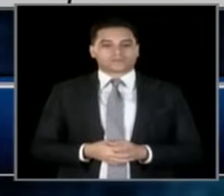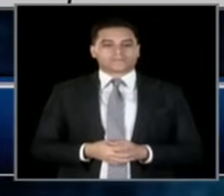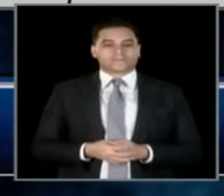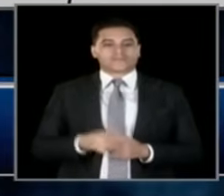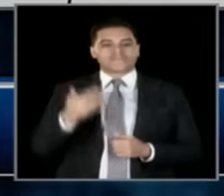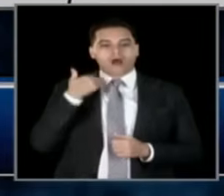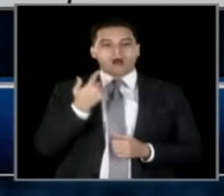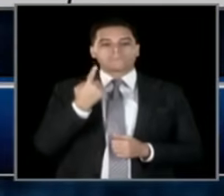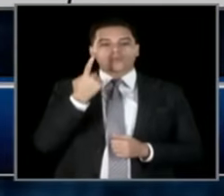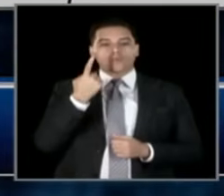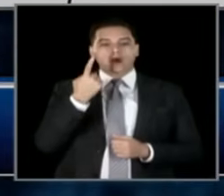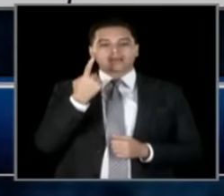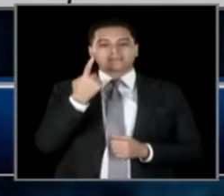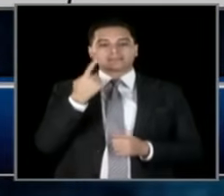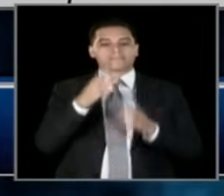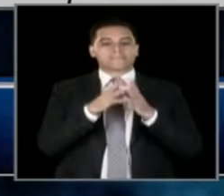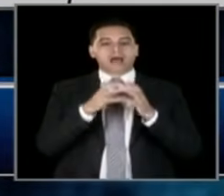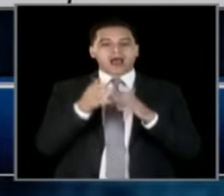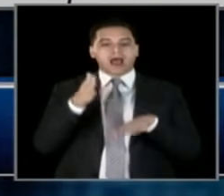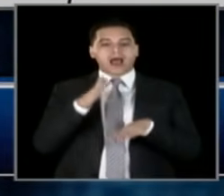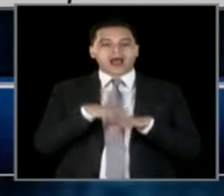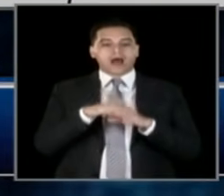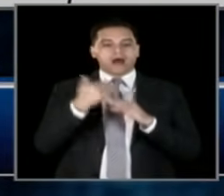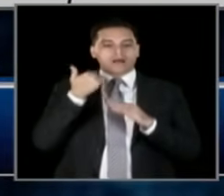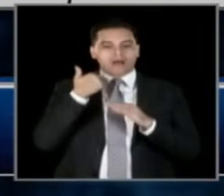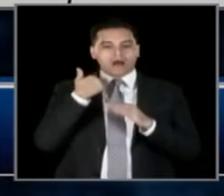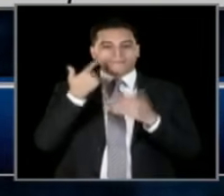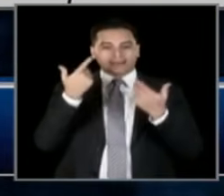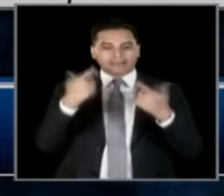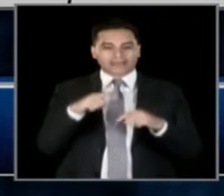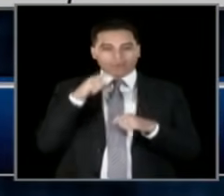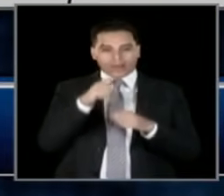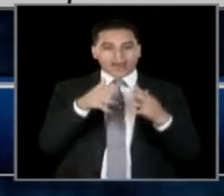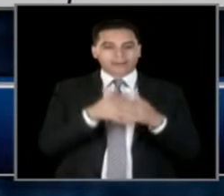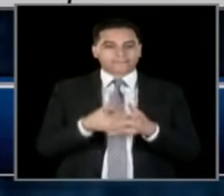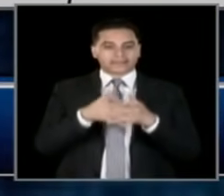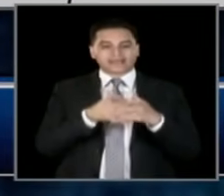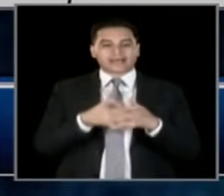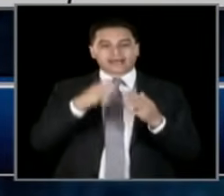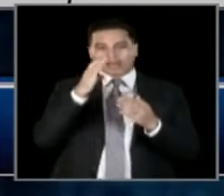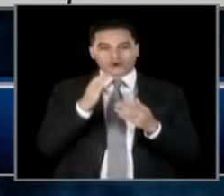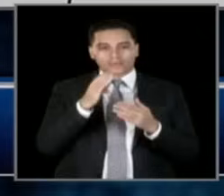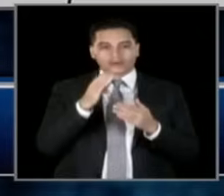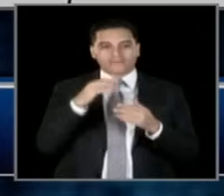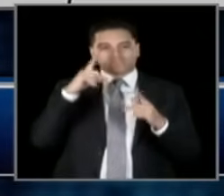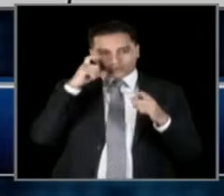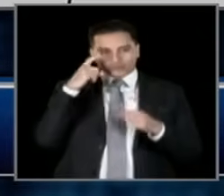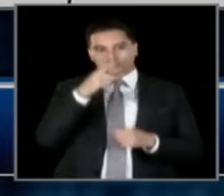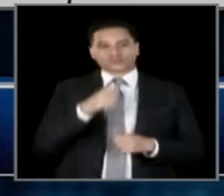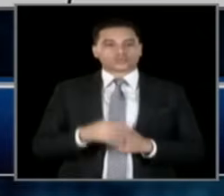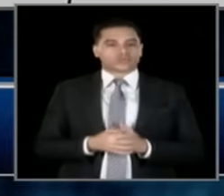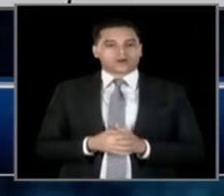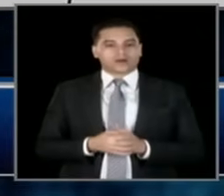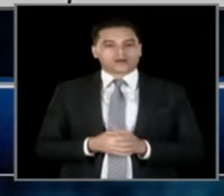ما هو الرقم الوحيد الذي يعبر عن علم دولة بأمريكا الجنوبية